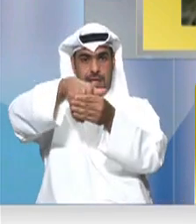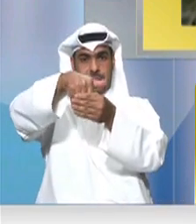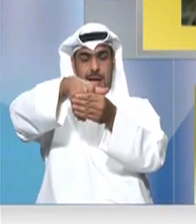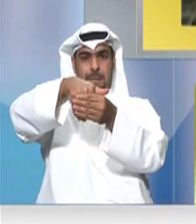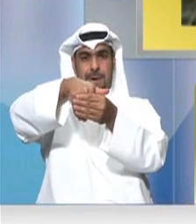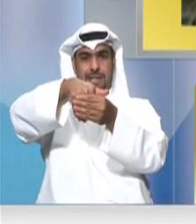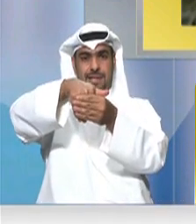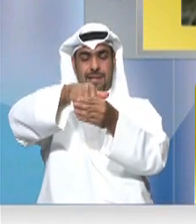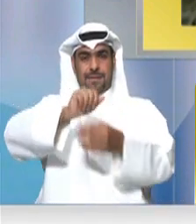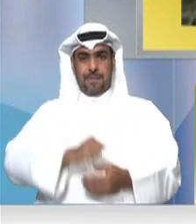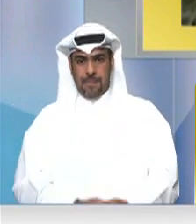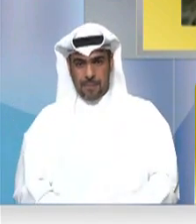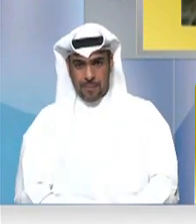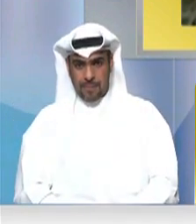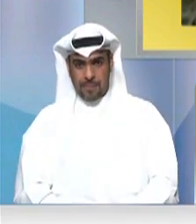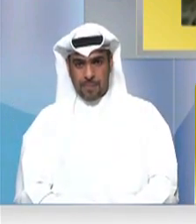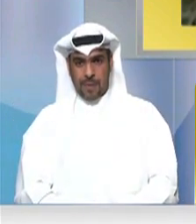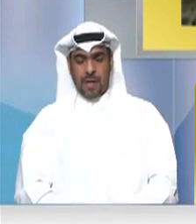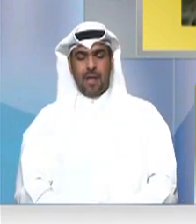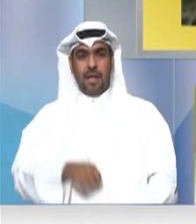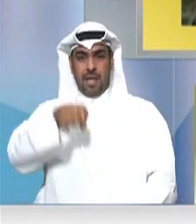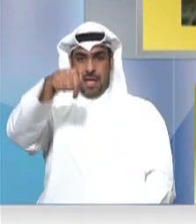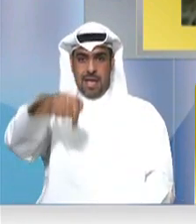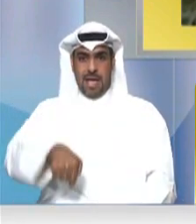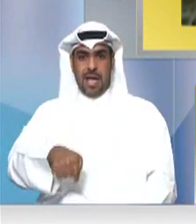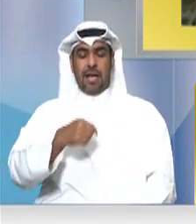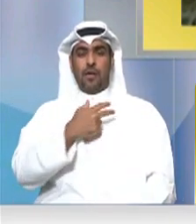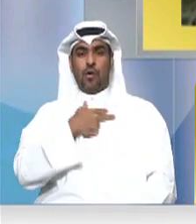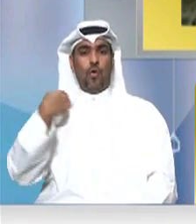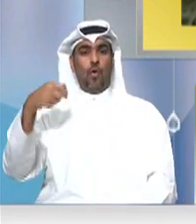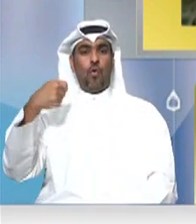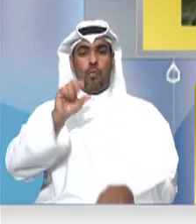اختار 6 مرشحين، انسحب إسلام منهم وبقي 4.